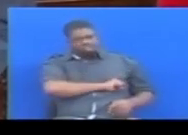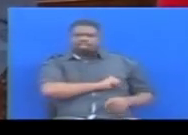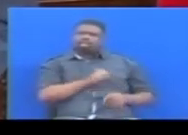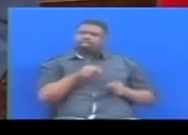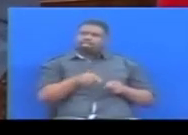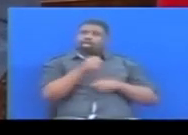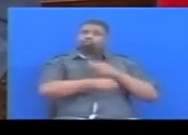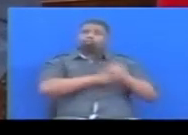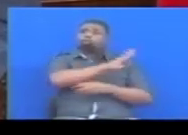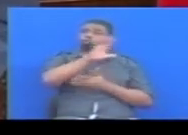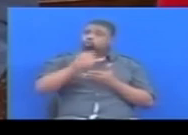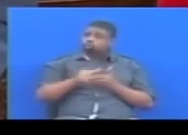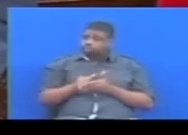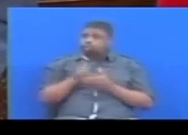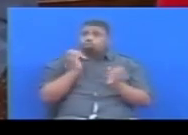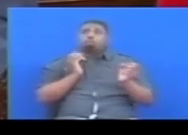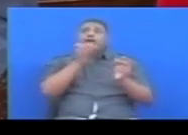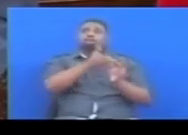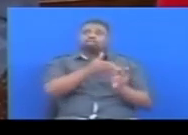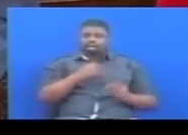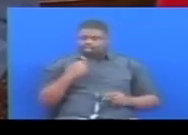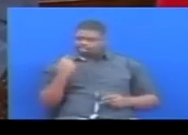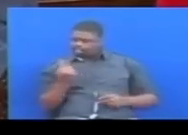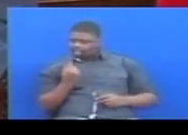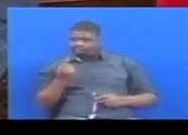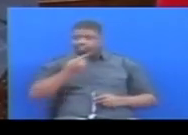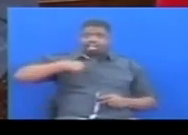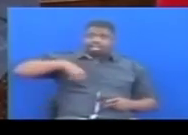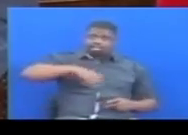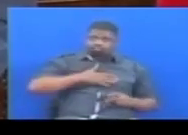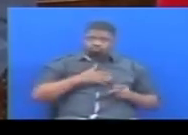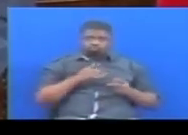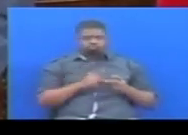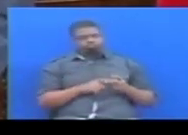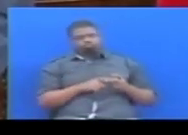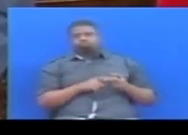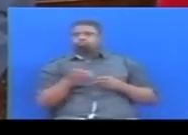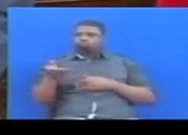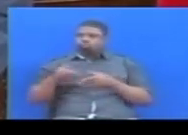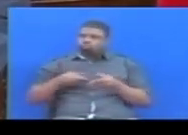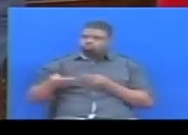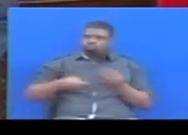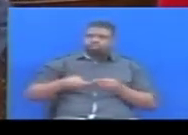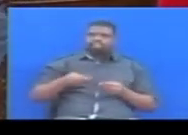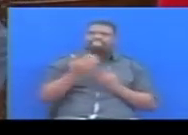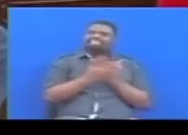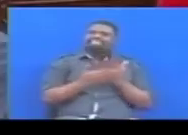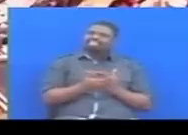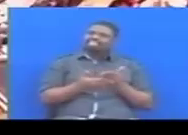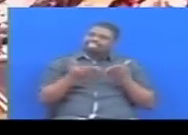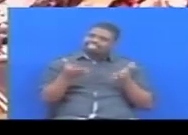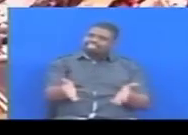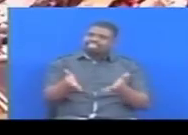zote tunazochukua ni kwa ajili ya taifa letu, ni kwa ajili ya hatima ya uchumi wa nchi hii.